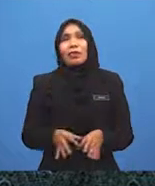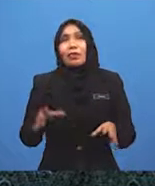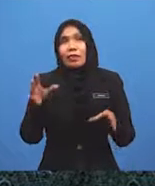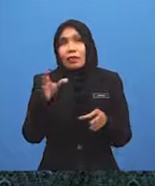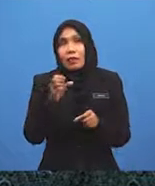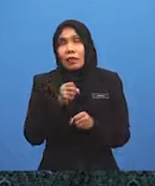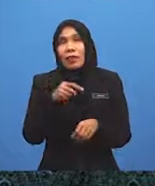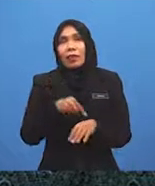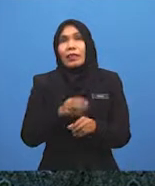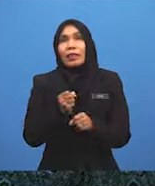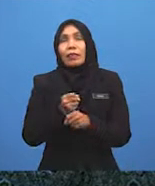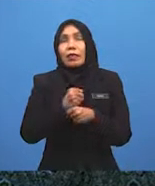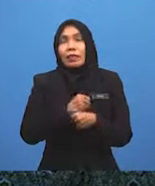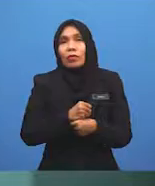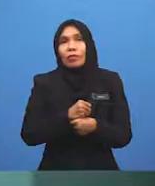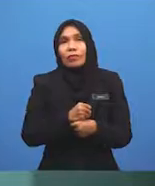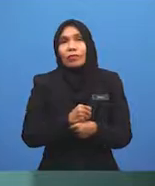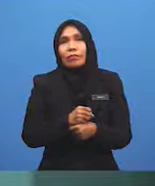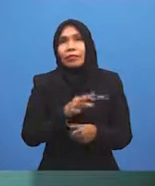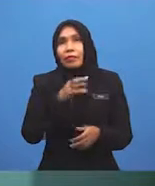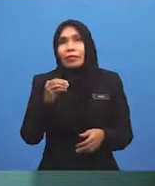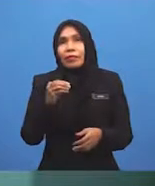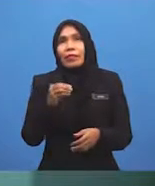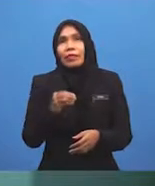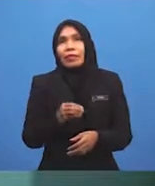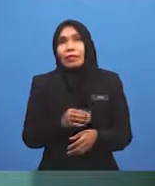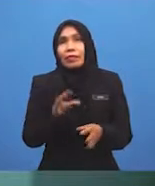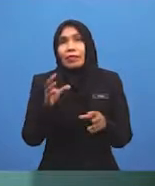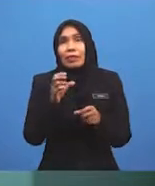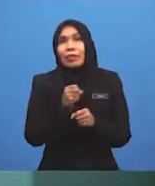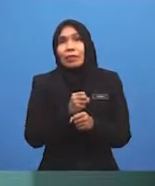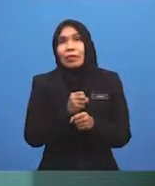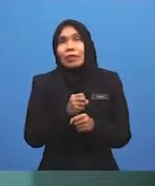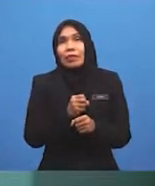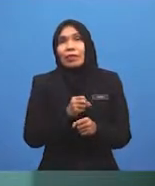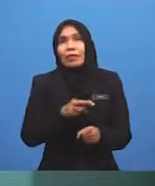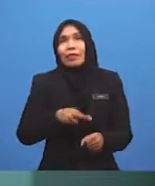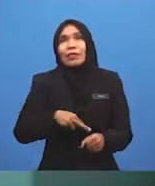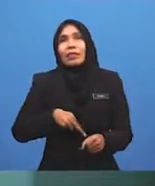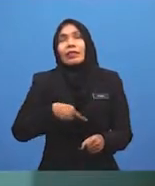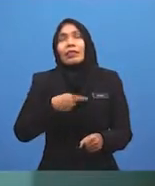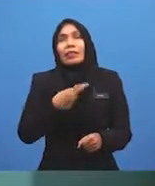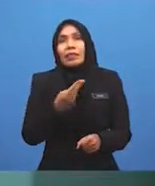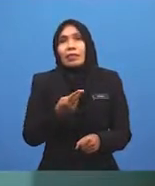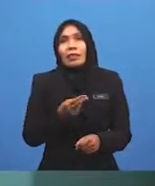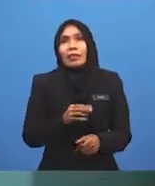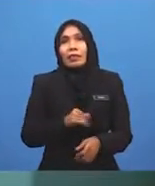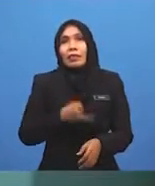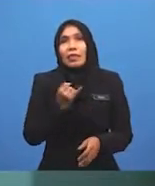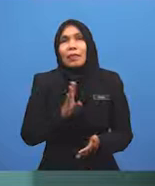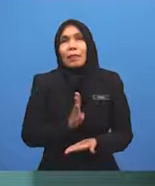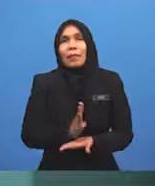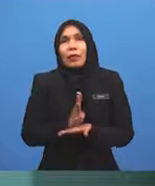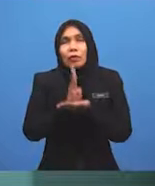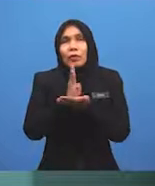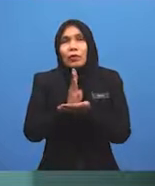dibentuk dan secara tidak langsung akan menimbulkan perasaan ingin membantu antara satu sama